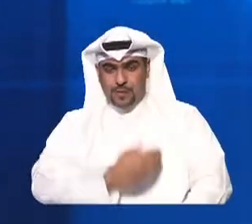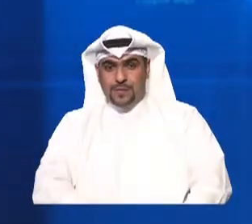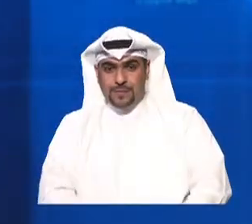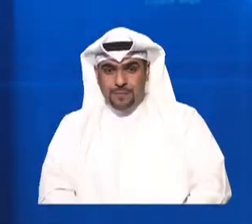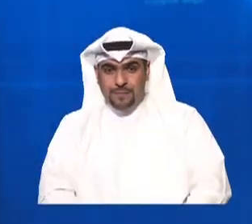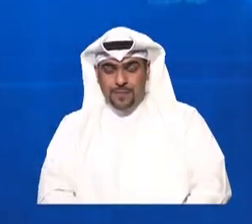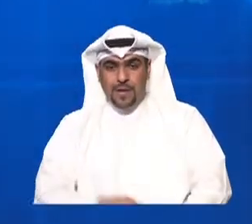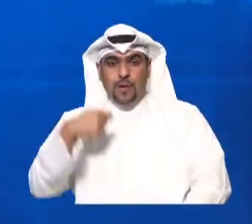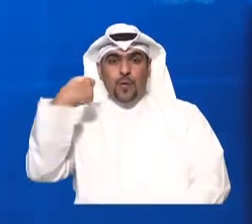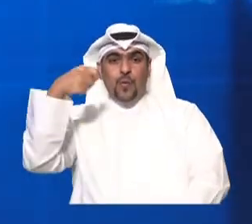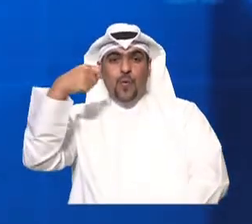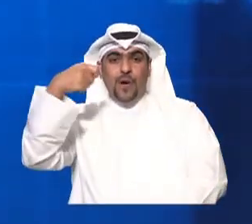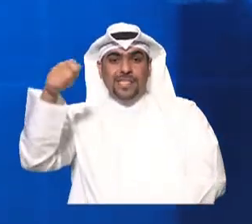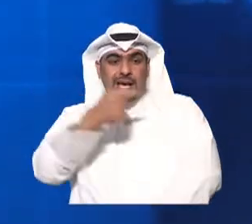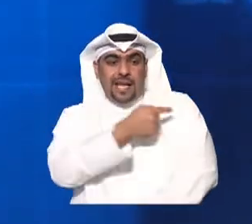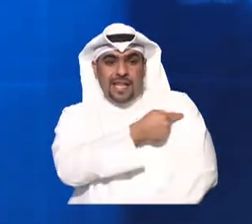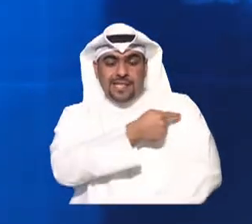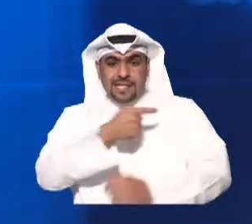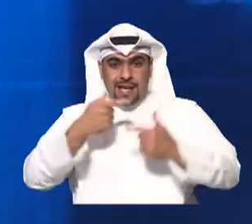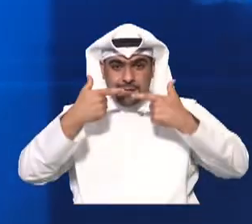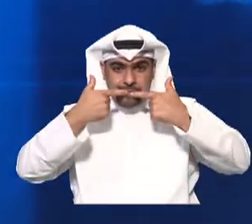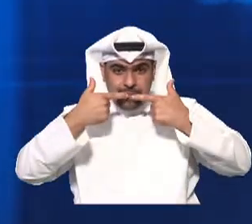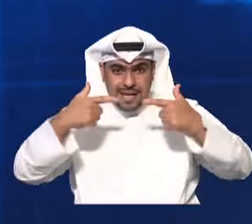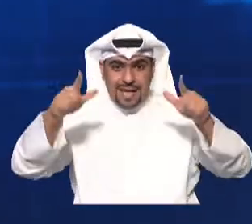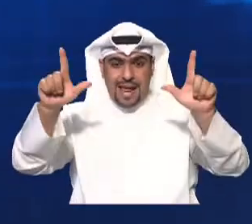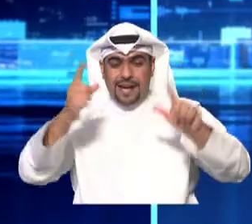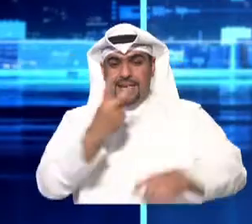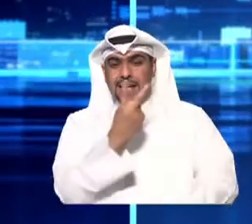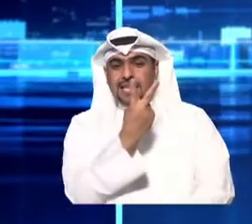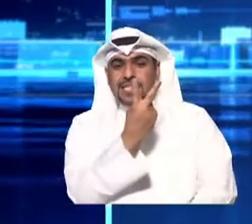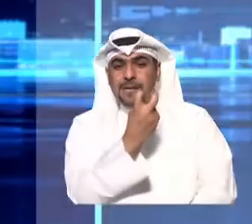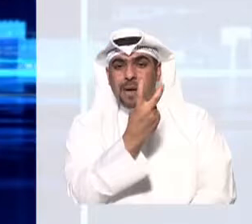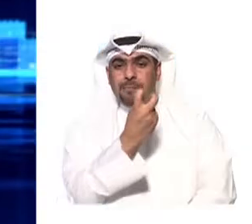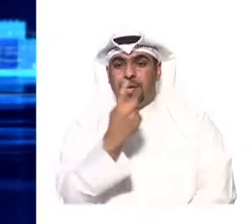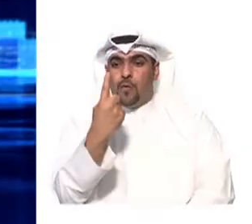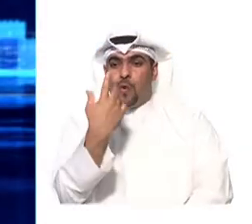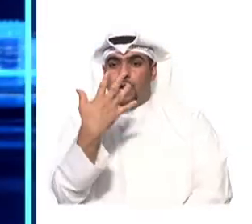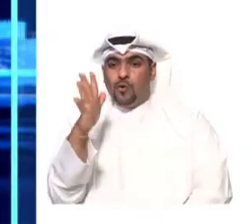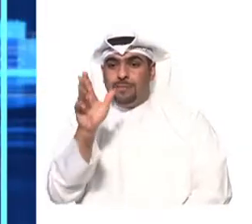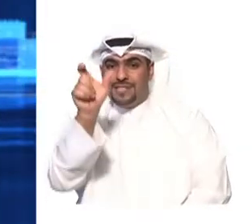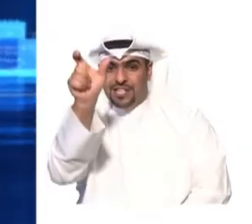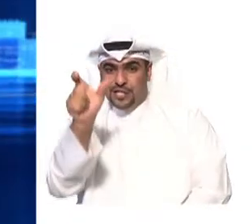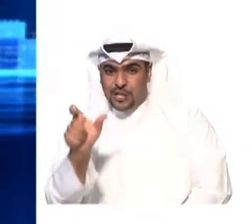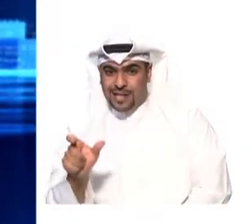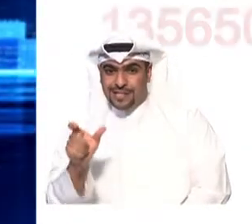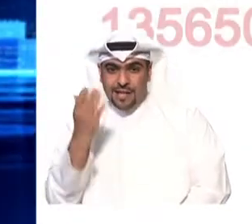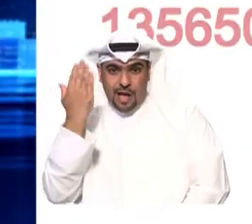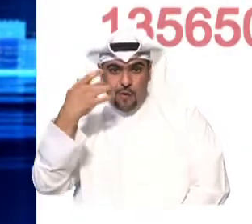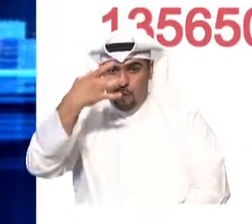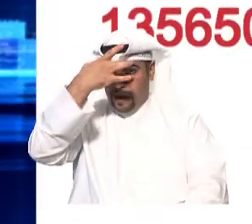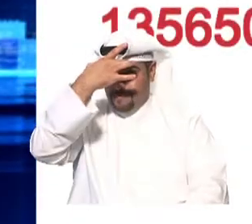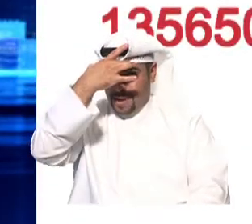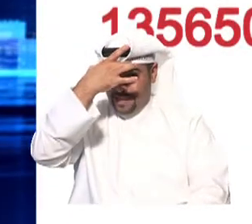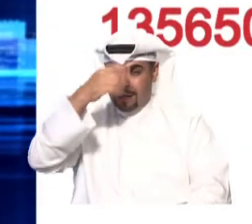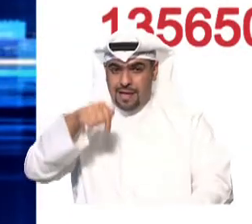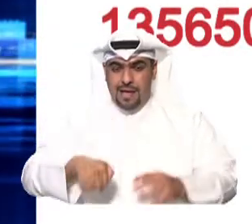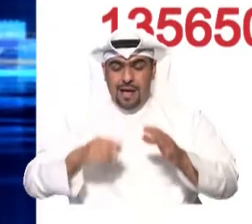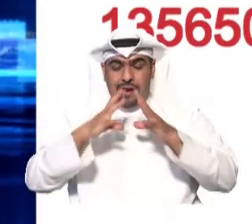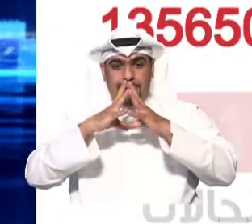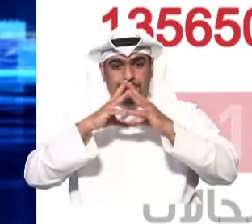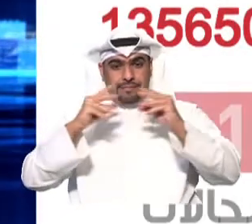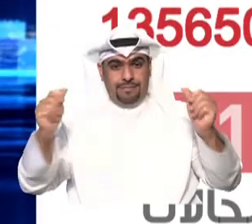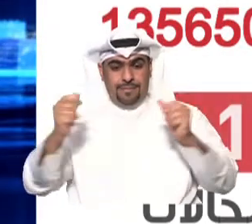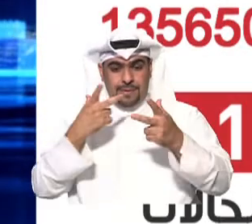أعلنت وزارة الصحة شفاء 751 حالة من مرض كوفيد-19 خلال 24 ساعة الماضية،